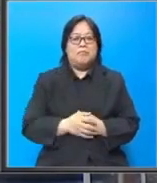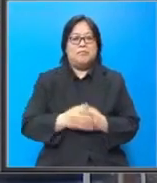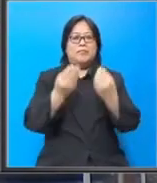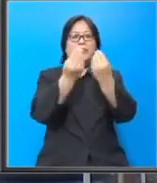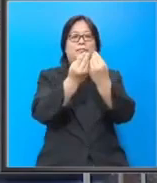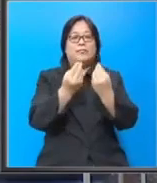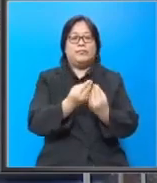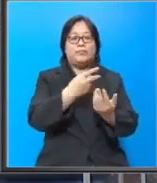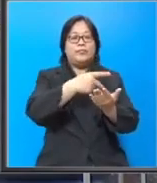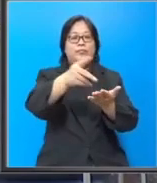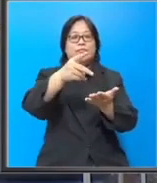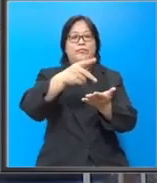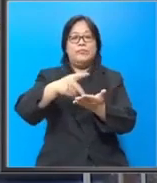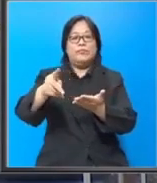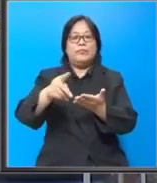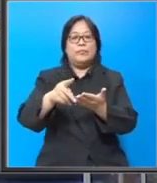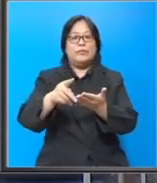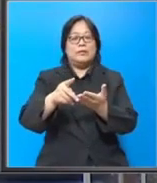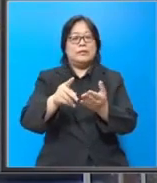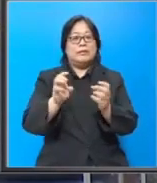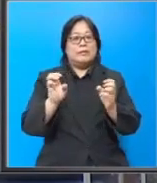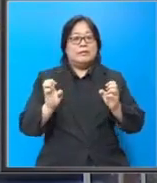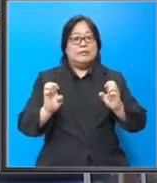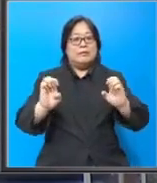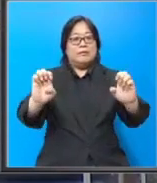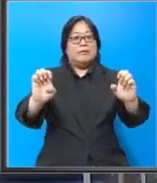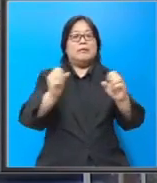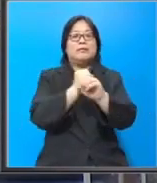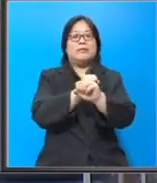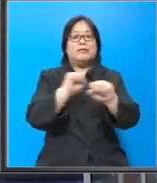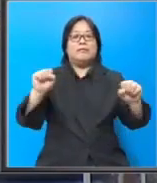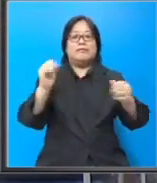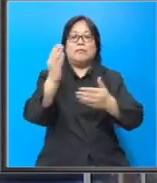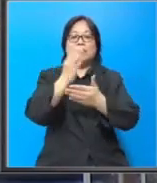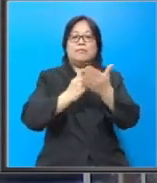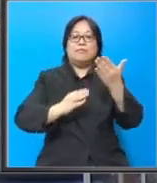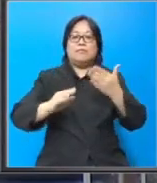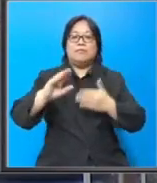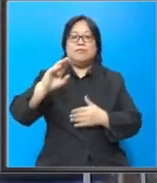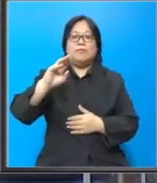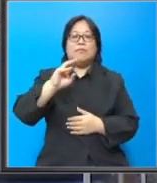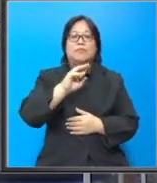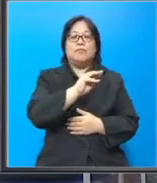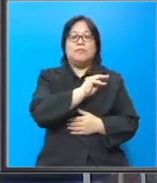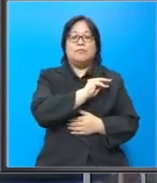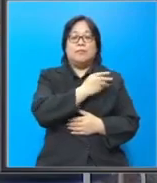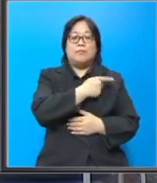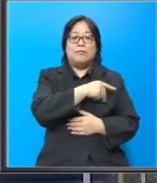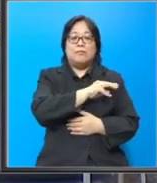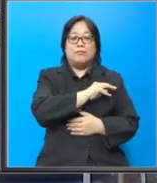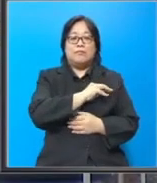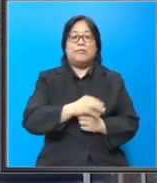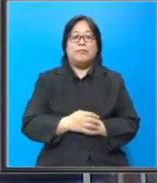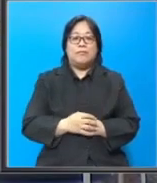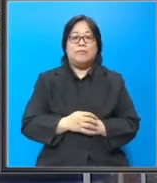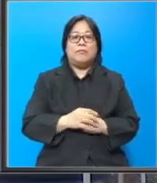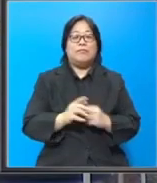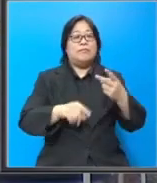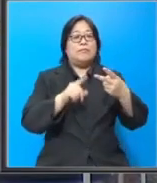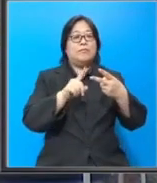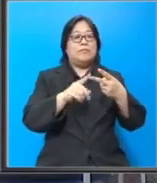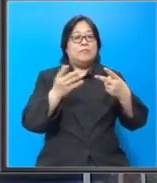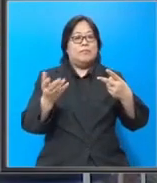jumlah pembelanjaan kontingensi akan disediakan oleh PH Kementerian Hai yang kedua